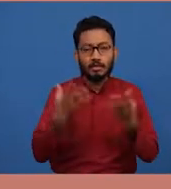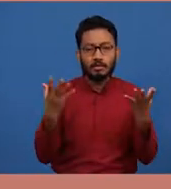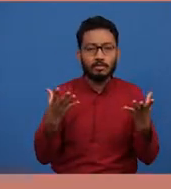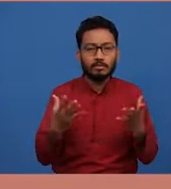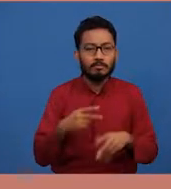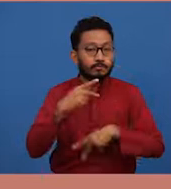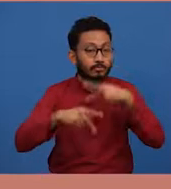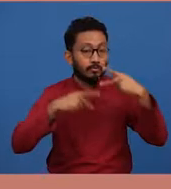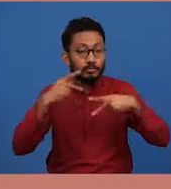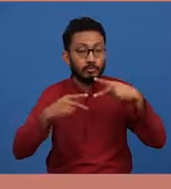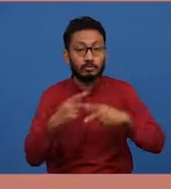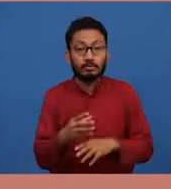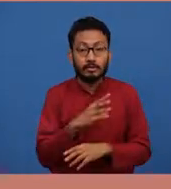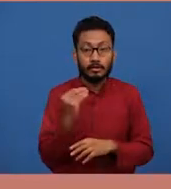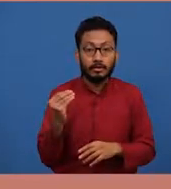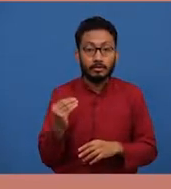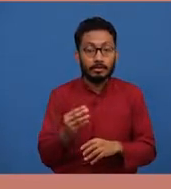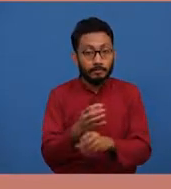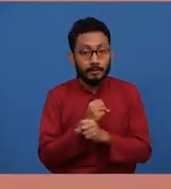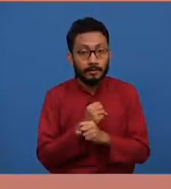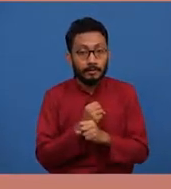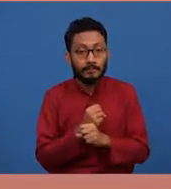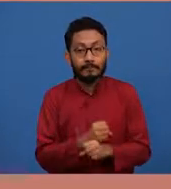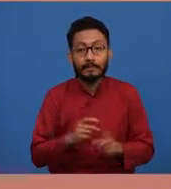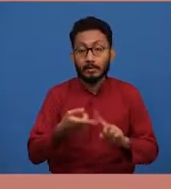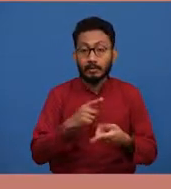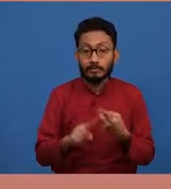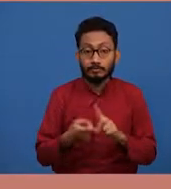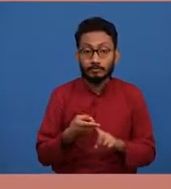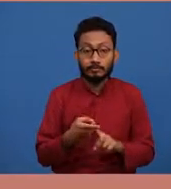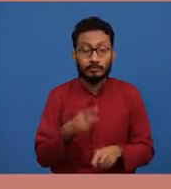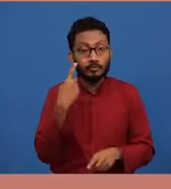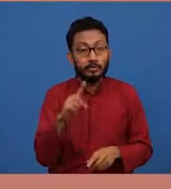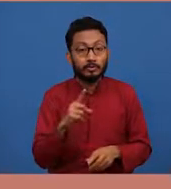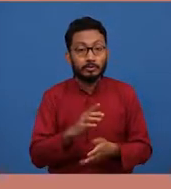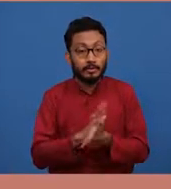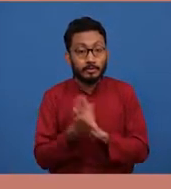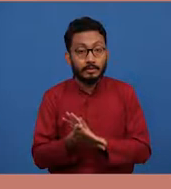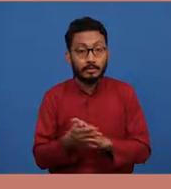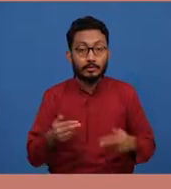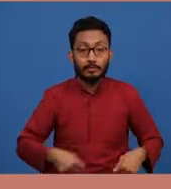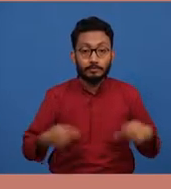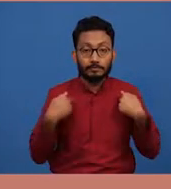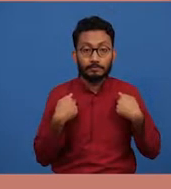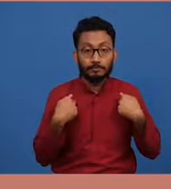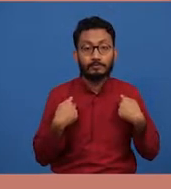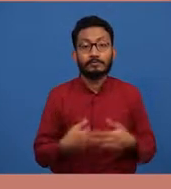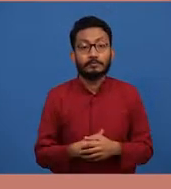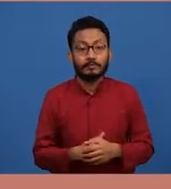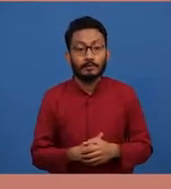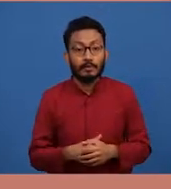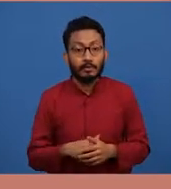yang sengaja mahu menangkap teman-temanku untuk dijadikan cenderamata. Aku